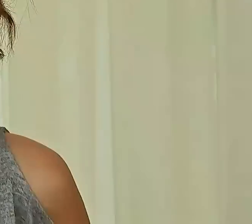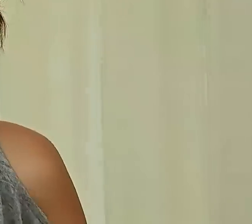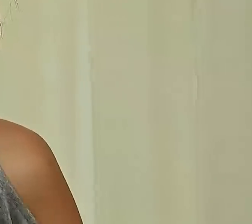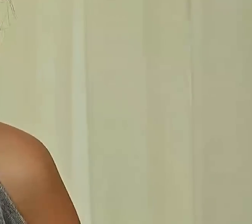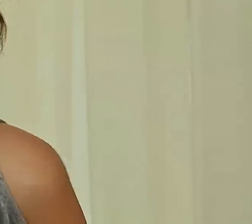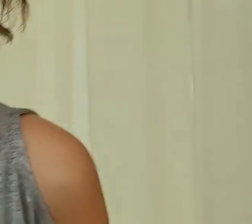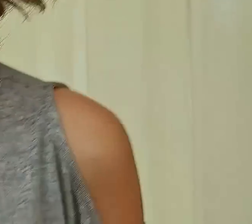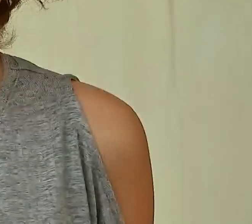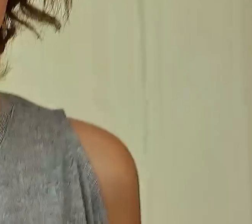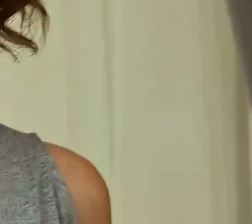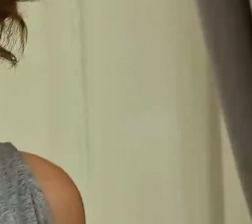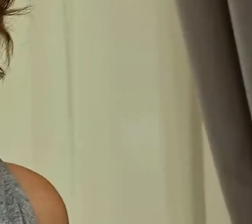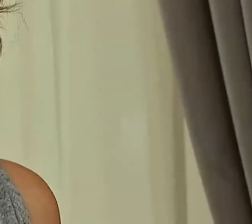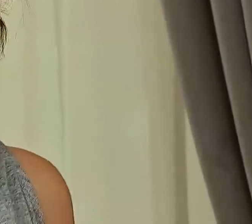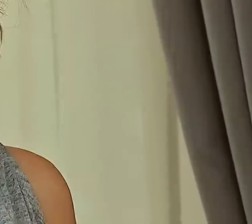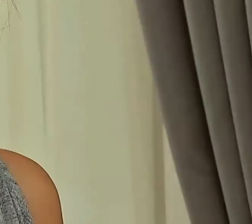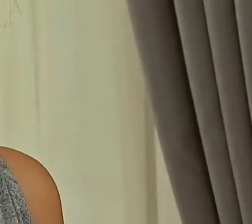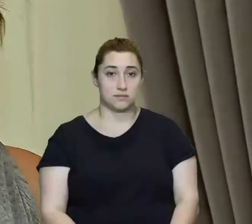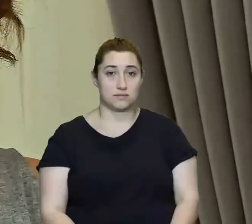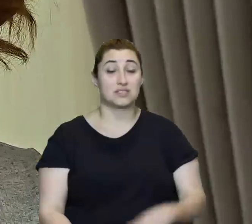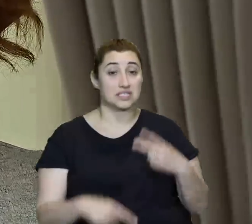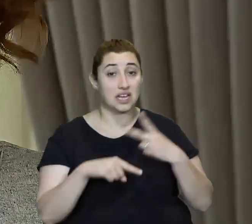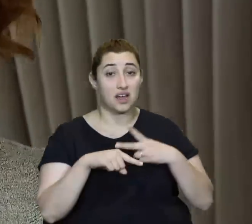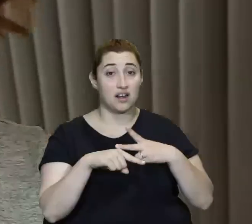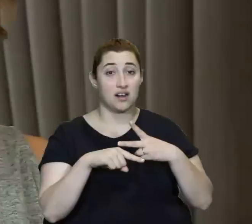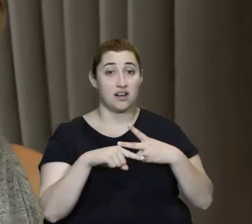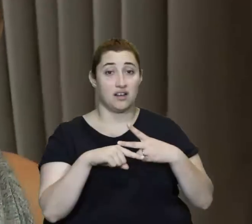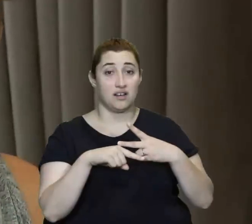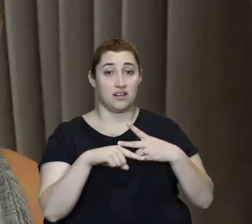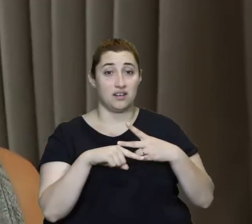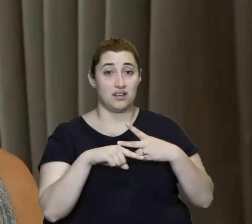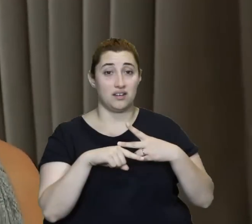Alev gene role girip ayağa kalktı. Zehra.